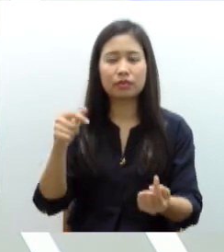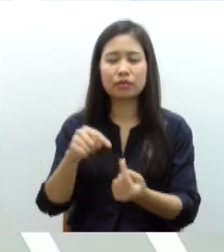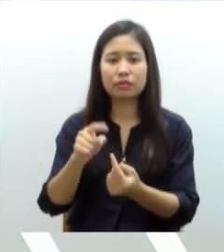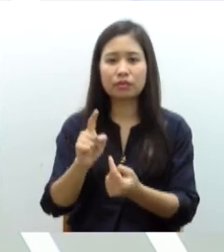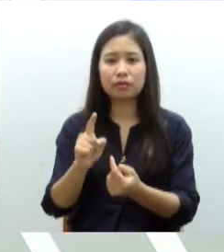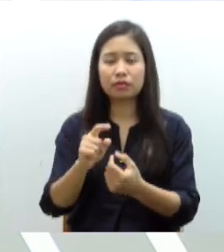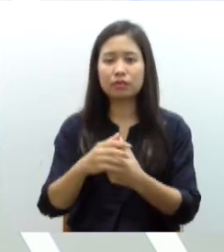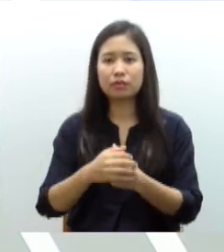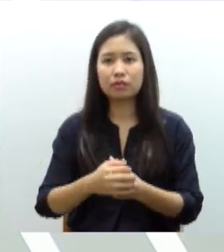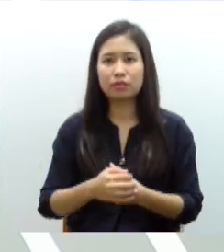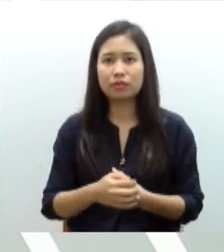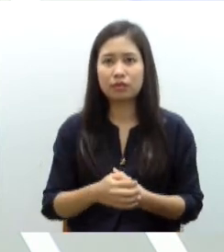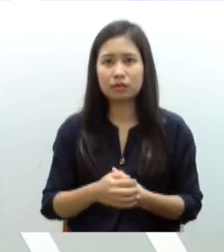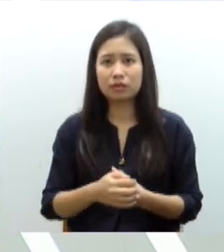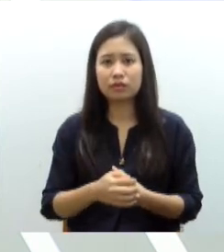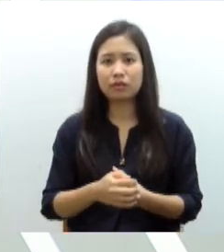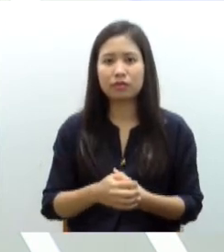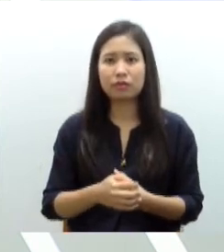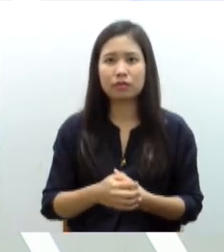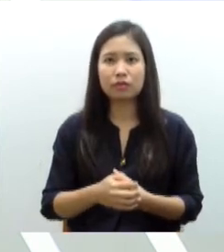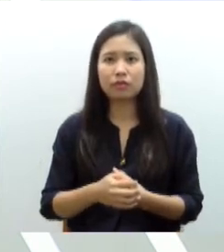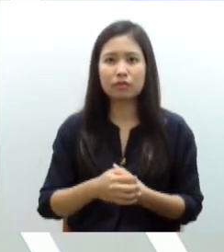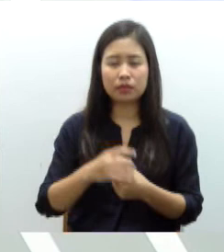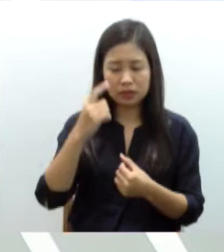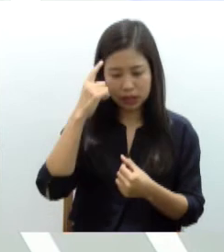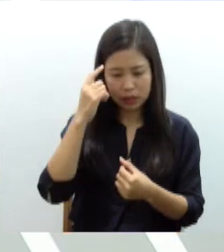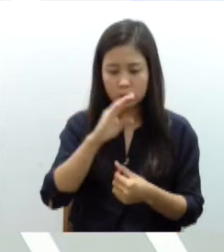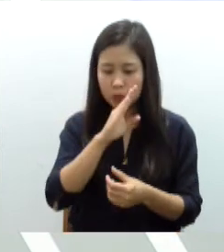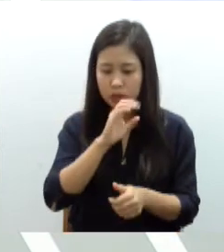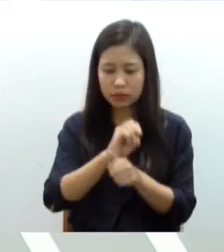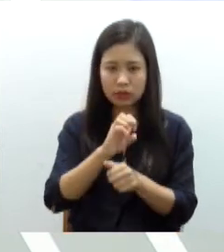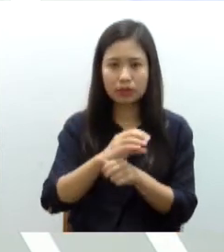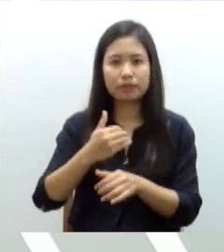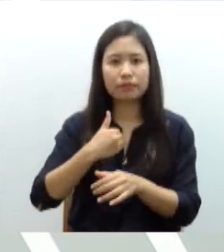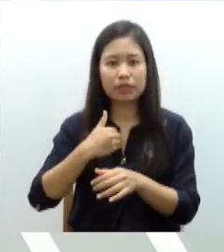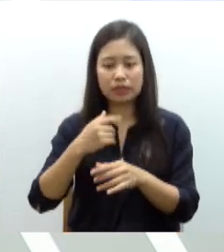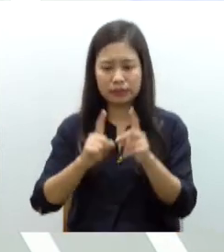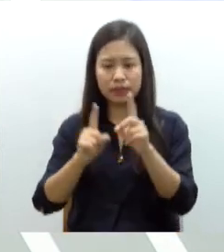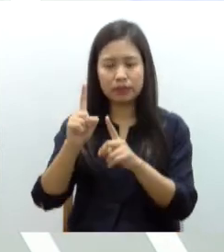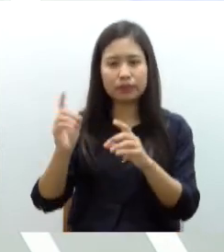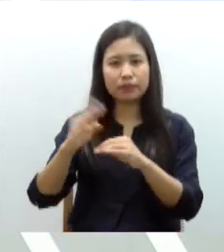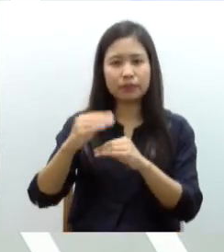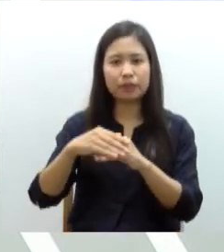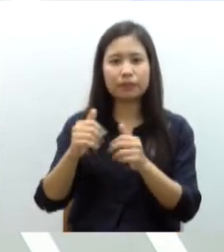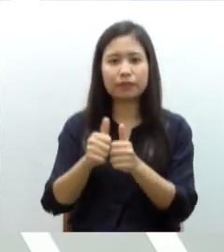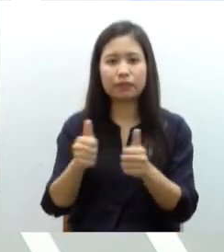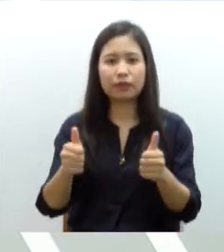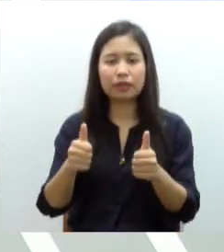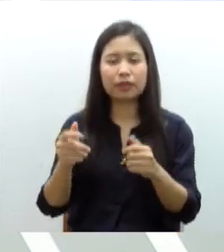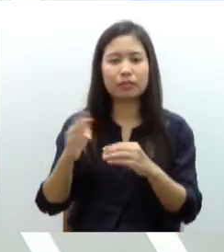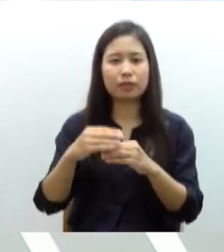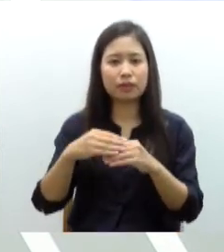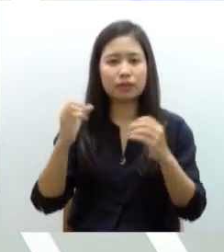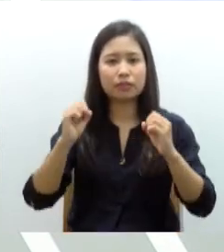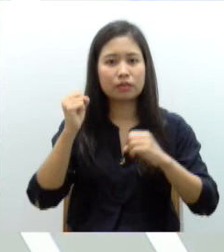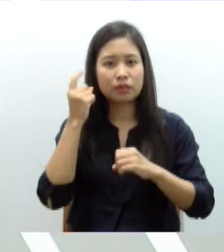วก็คิดว่ามันน่าจะส่งผลได้ดีขึ้นนะครับทันสมัยขึ้นแล้วก็สามารถตอบสนองกับการประเมินได้ดีขึ้นแ